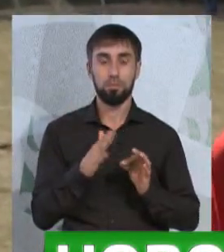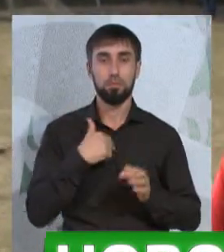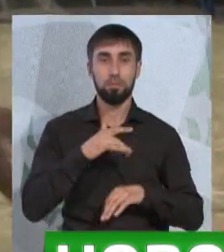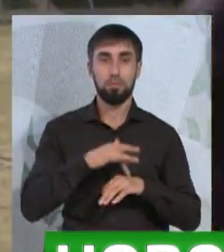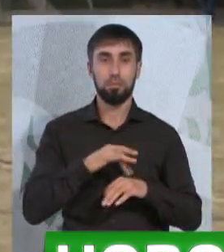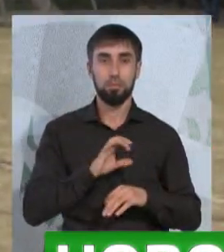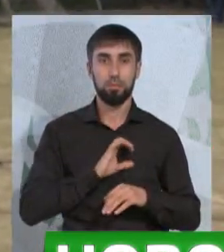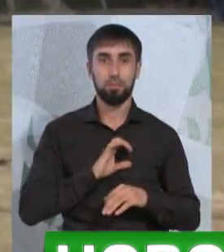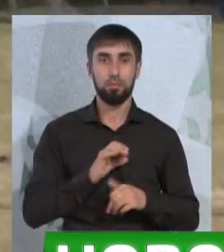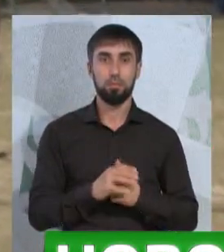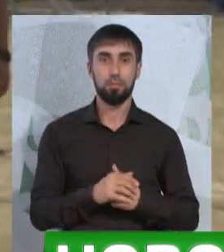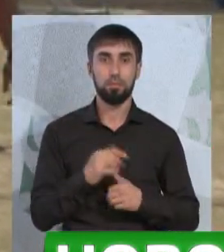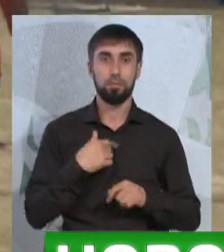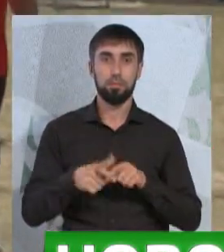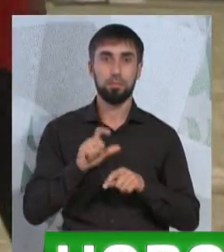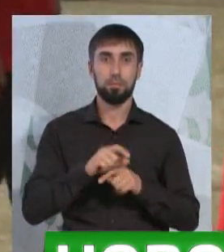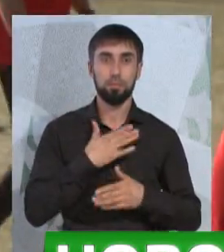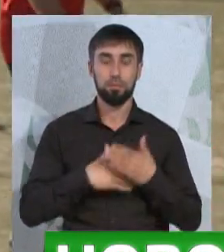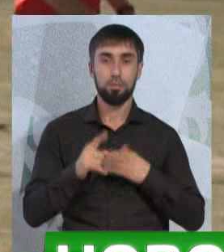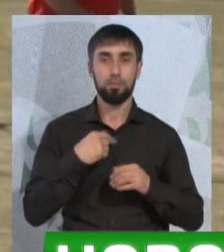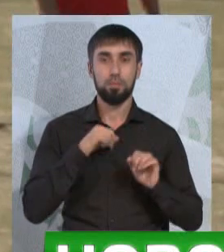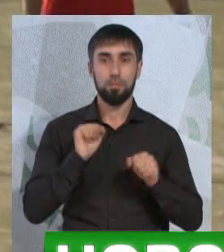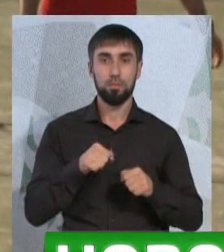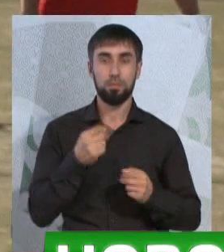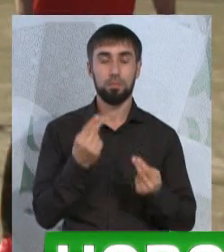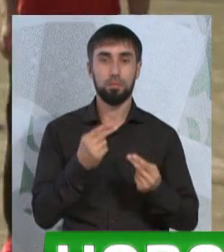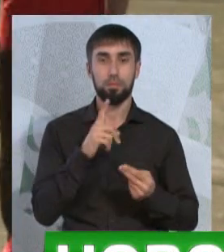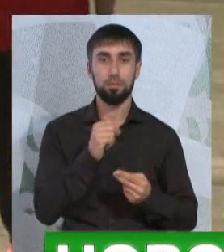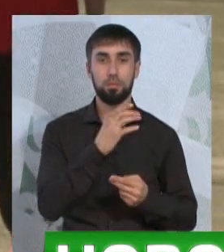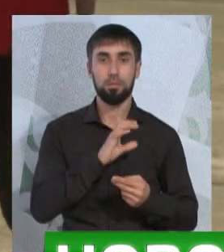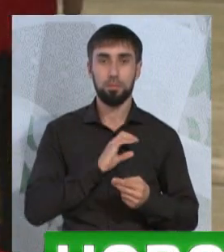«Спартака», я очень рад, что могу играть за «Спартак»